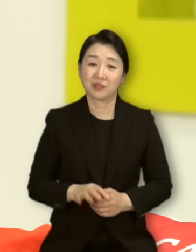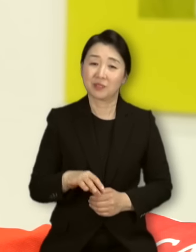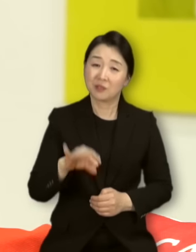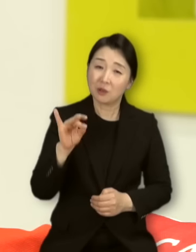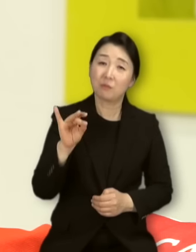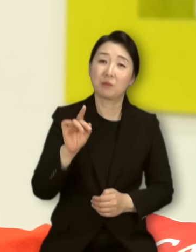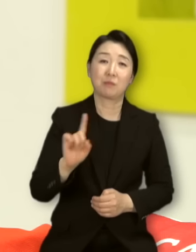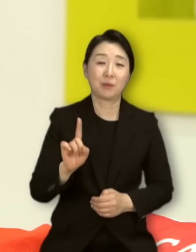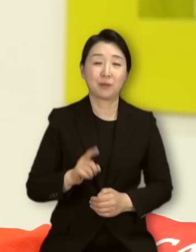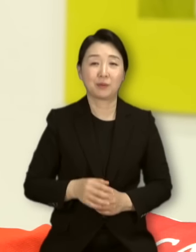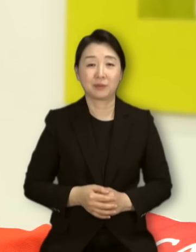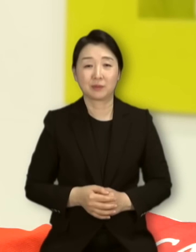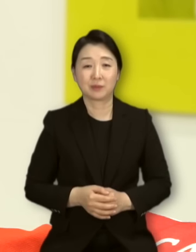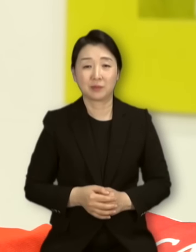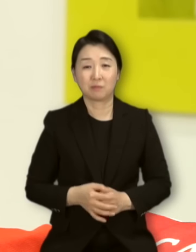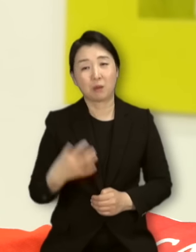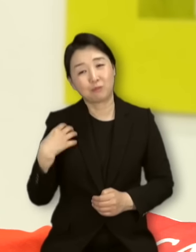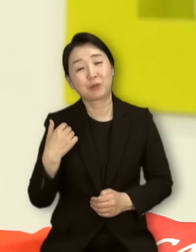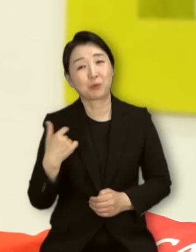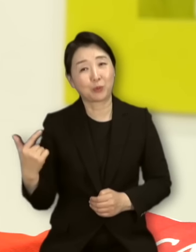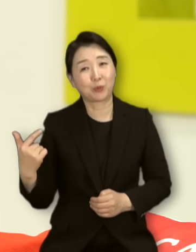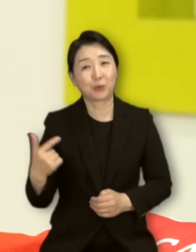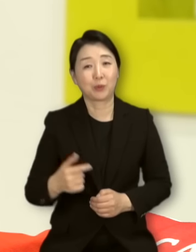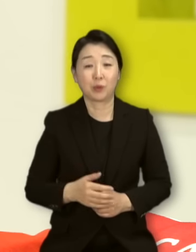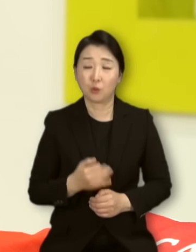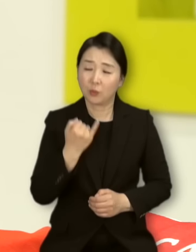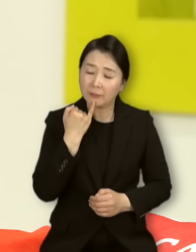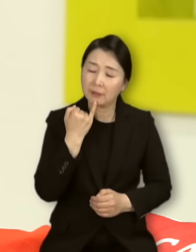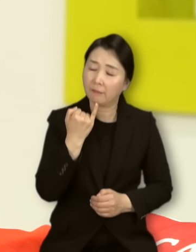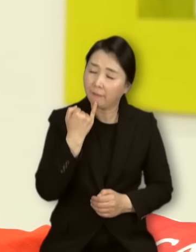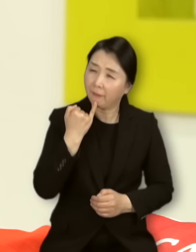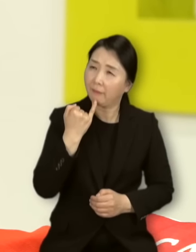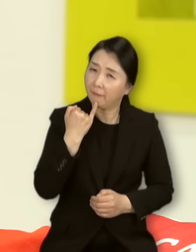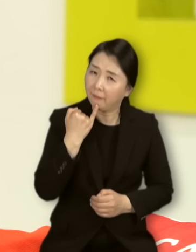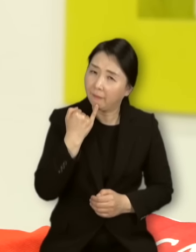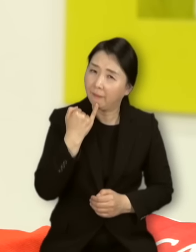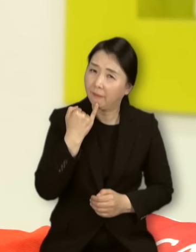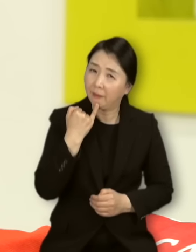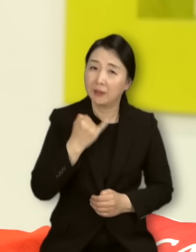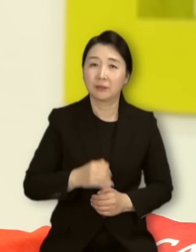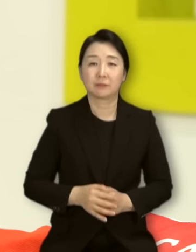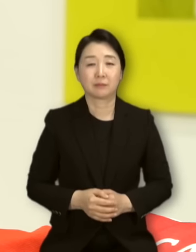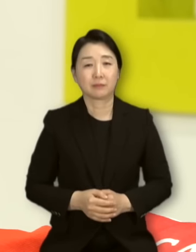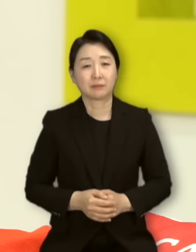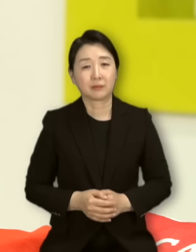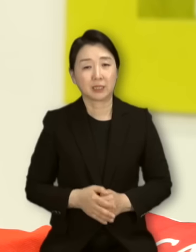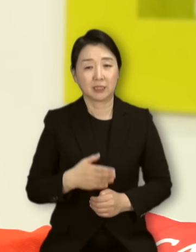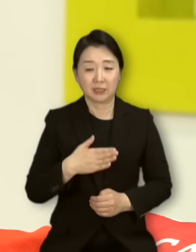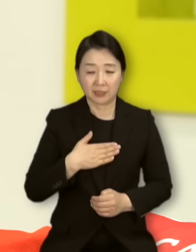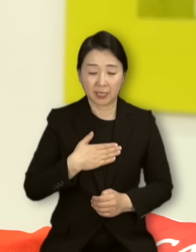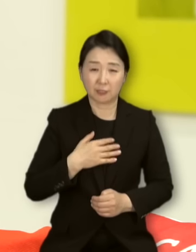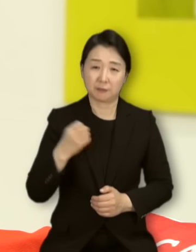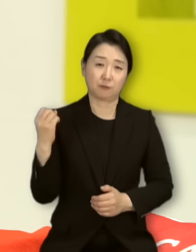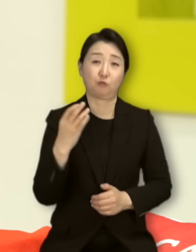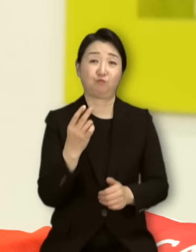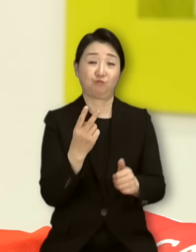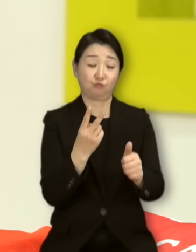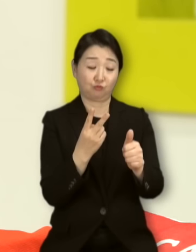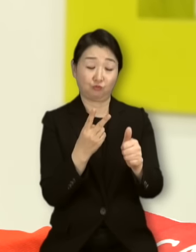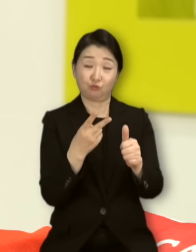처음에는 오히려 그 많이 부담스러웠어요 괜찮을까라는 것 때문에 아 나는 또 재원이기도